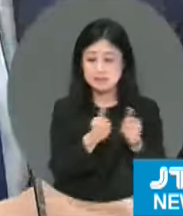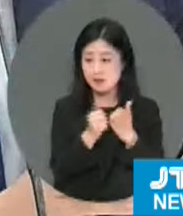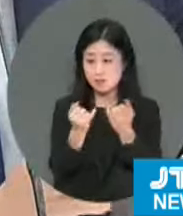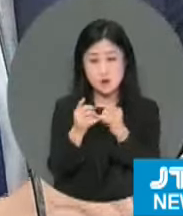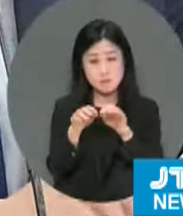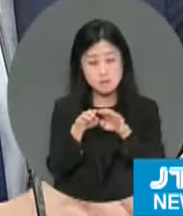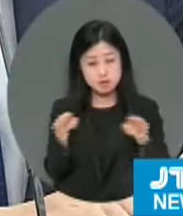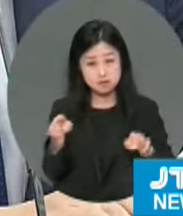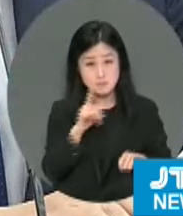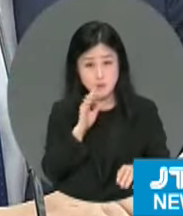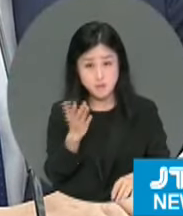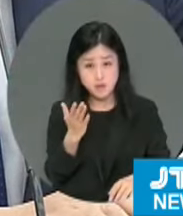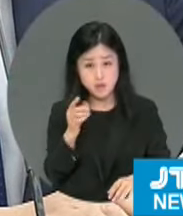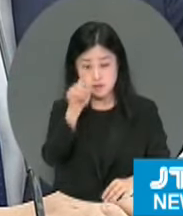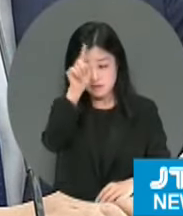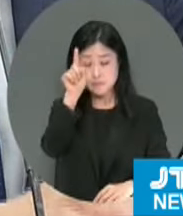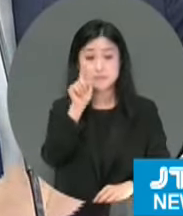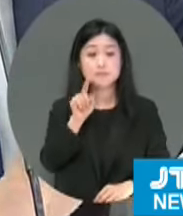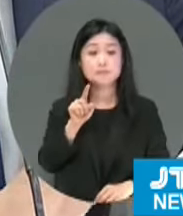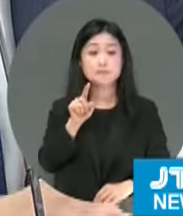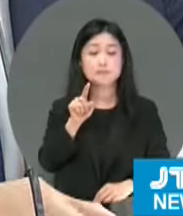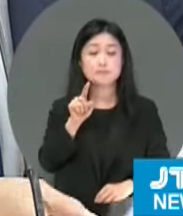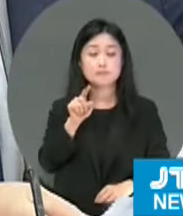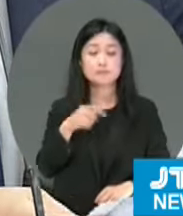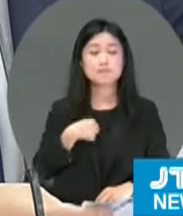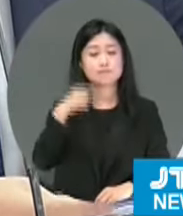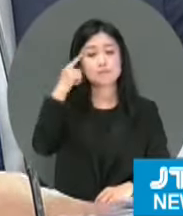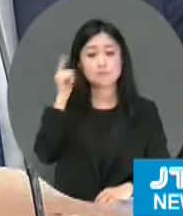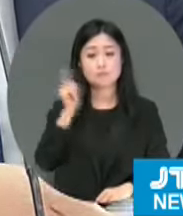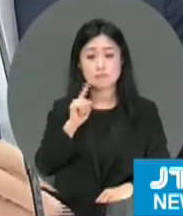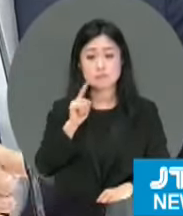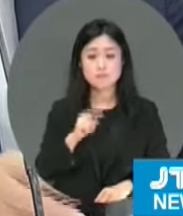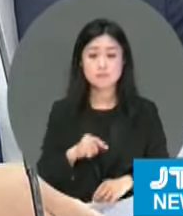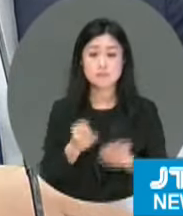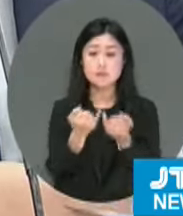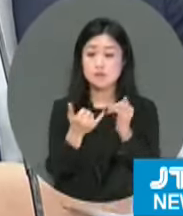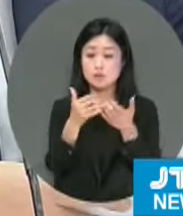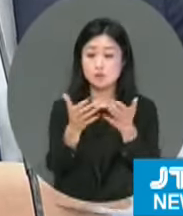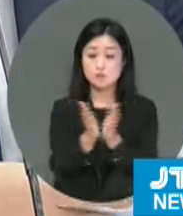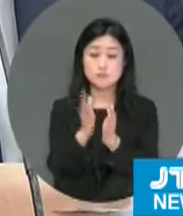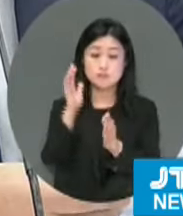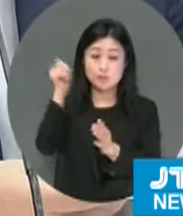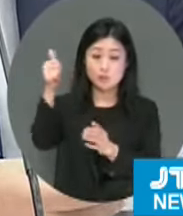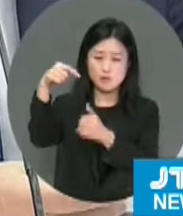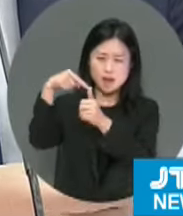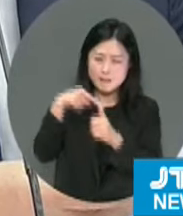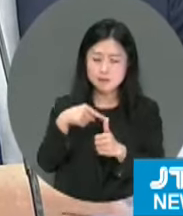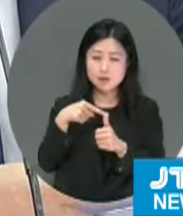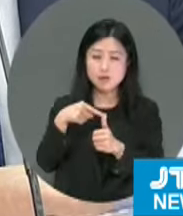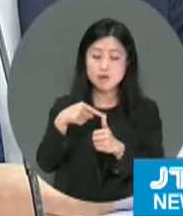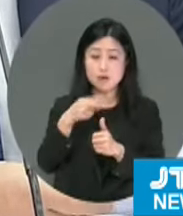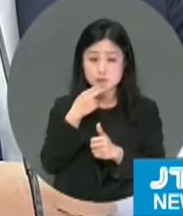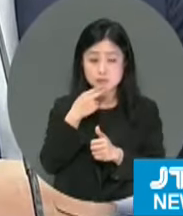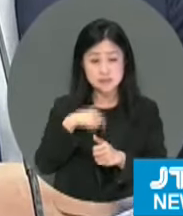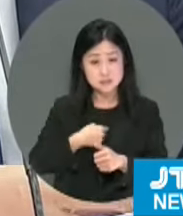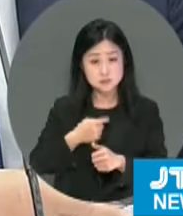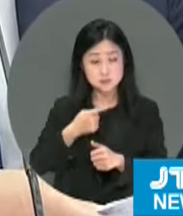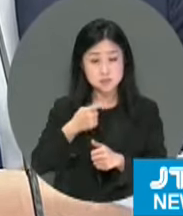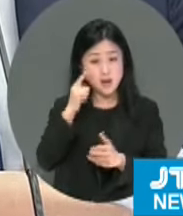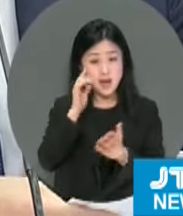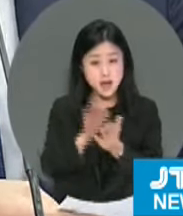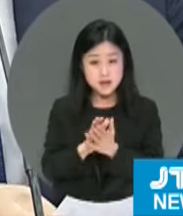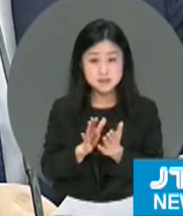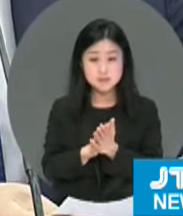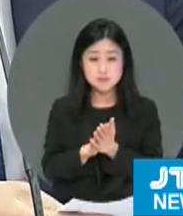하고 있다고 말할 수 있어요. 그리고 저는 지금 여가부가 그 대통령실의 압력이 아니고 자체의 그